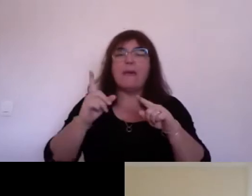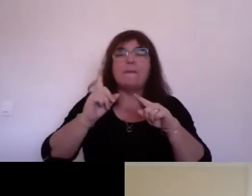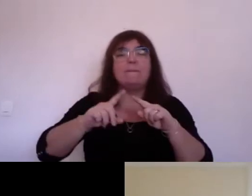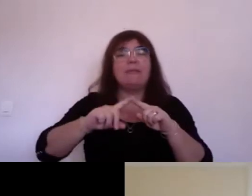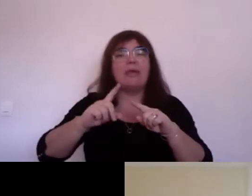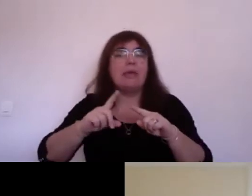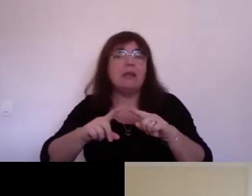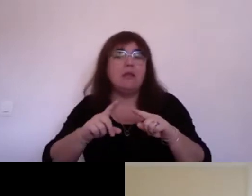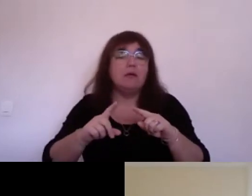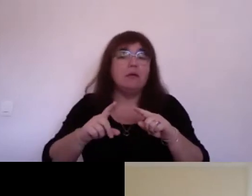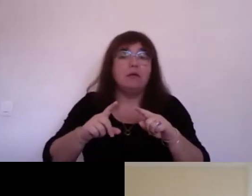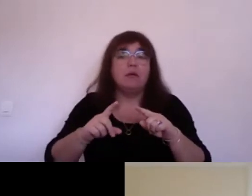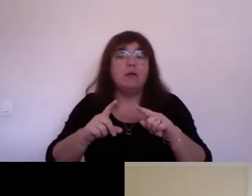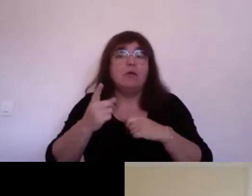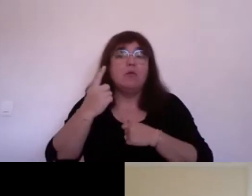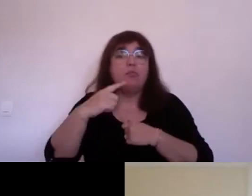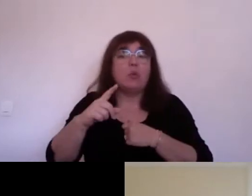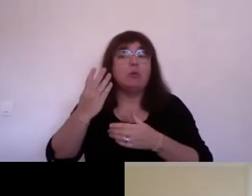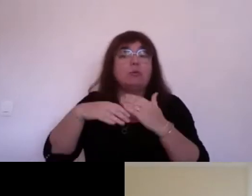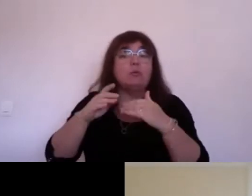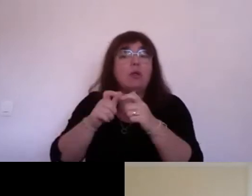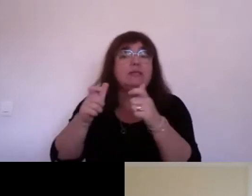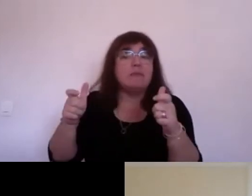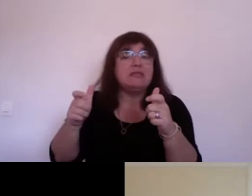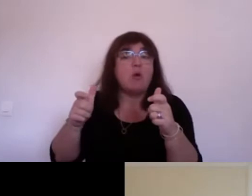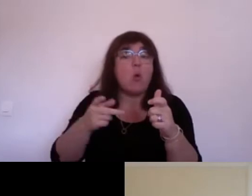nécessaire dans les établissements médico-sociaux pour pouvoir mettre